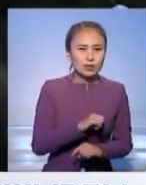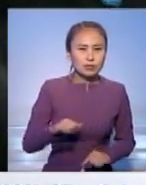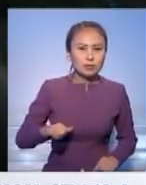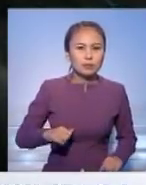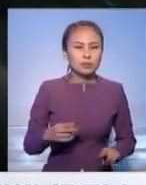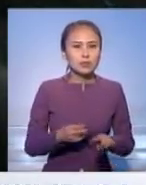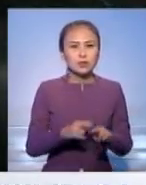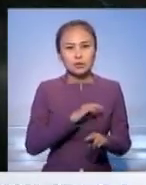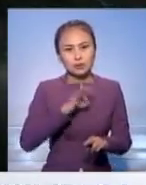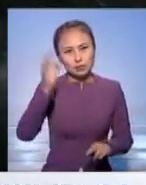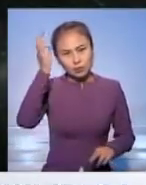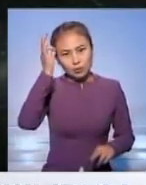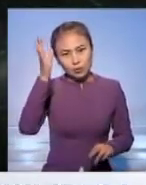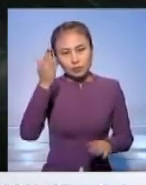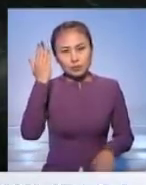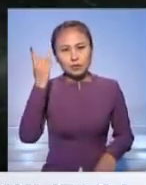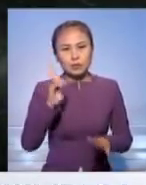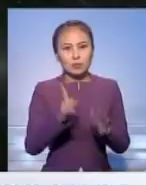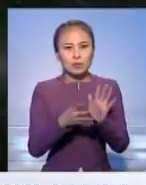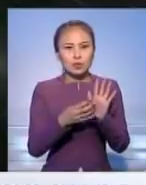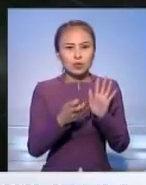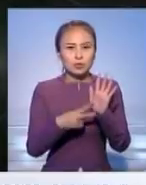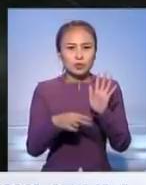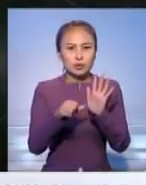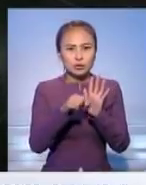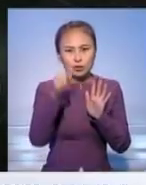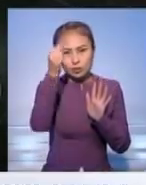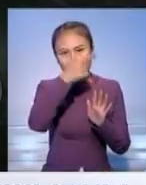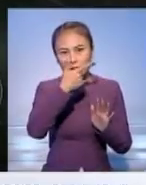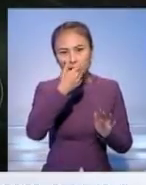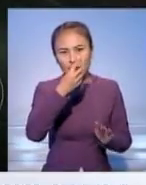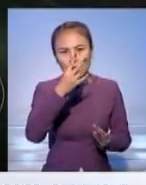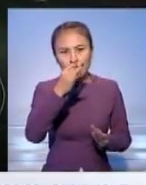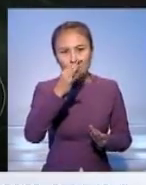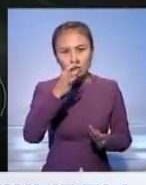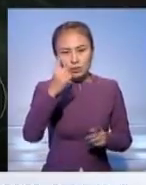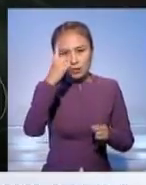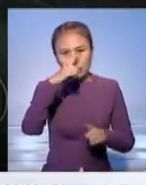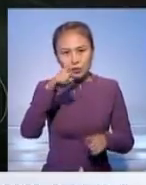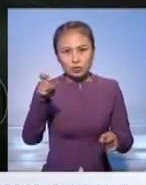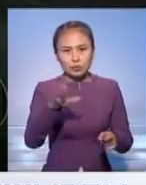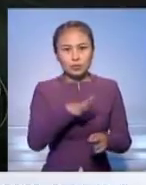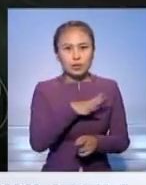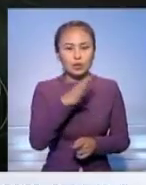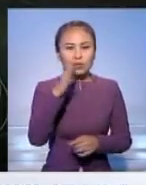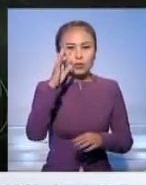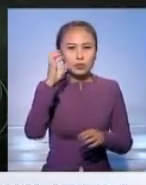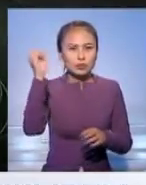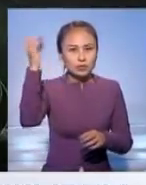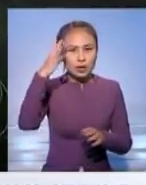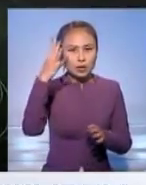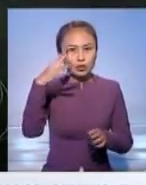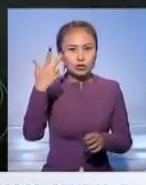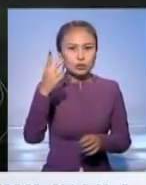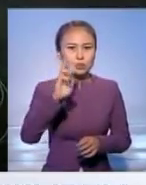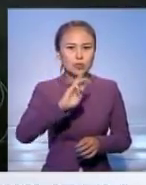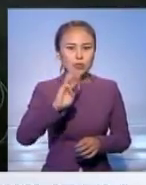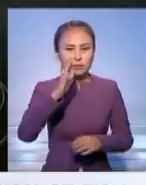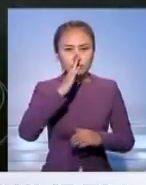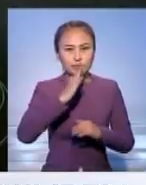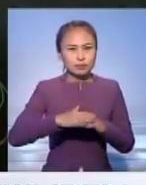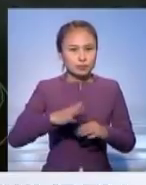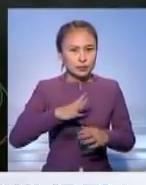қашықтық болмақ. Еске сала кетейік, бұған дейін 1976 жылы Гелиос аппараты шұрылып, күнге 43 миллион шақырымға жақындаған